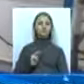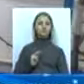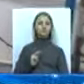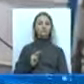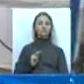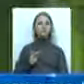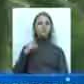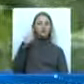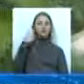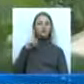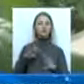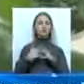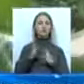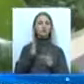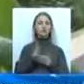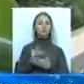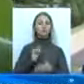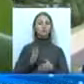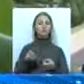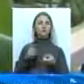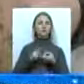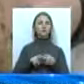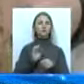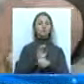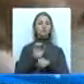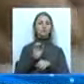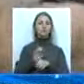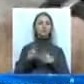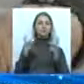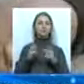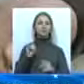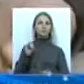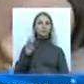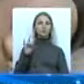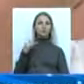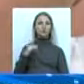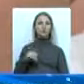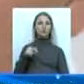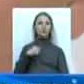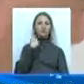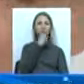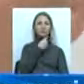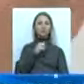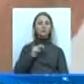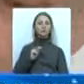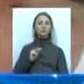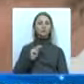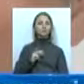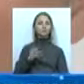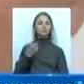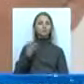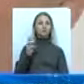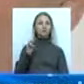бағытында болмақ. Мекеме биыл Оңтүстік Кореядан жоғары сортты картоп әкеліп, одан өнім алу үшін сараптама жүргізген. Орталық мамандары